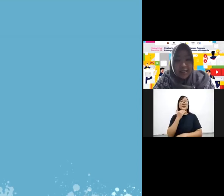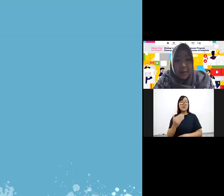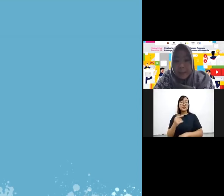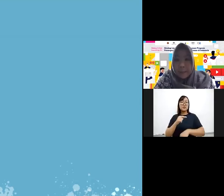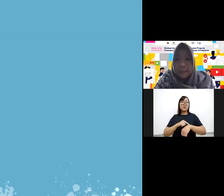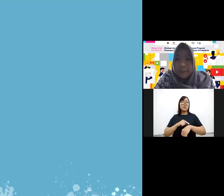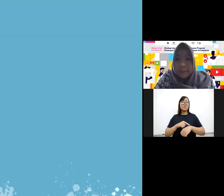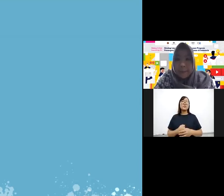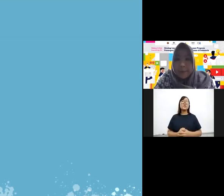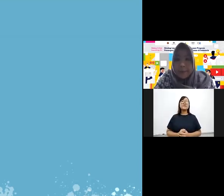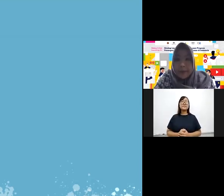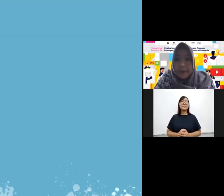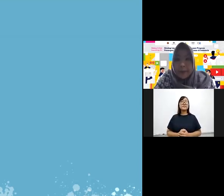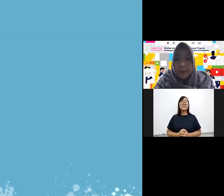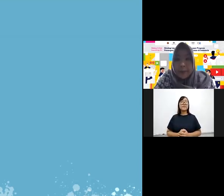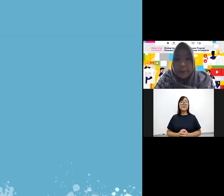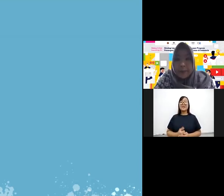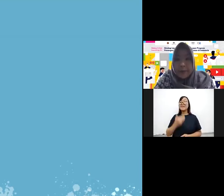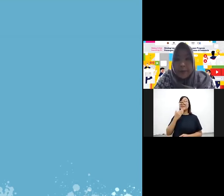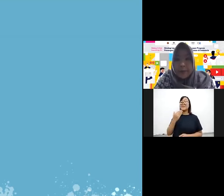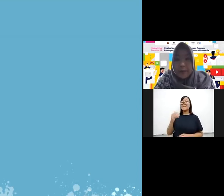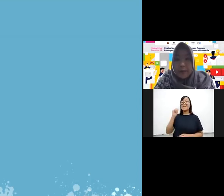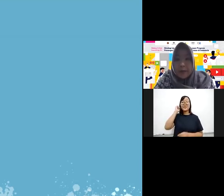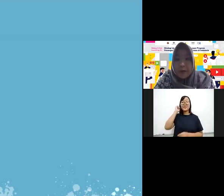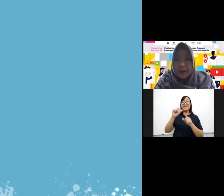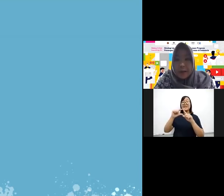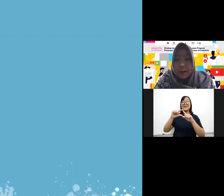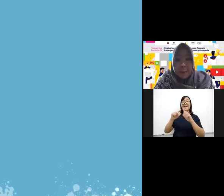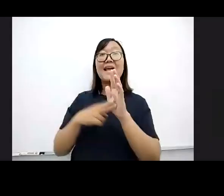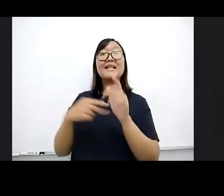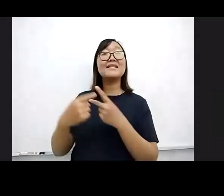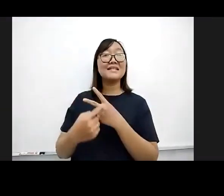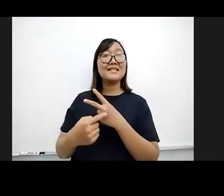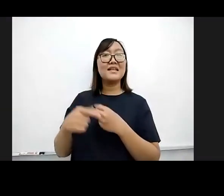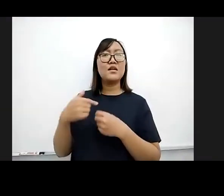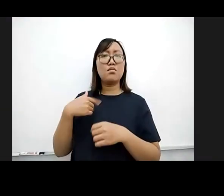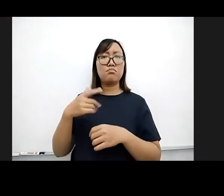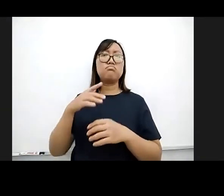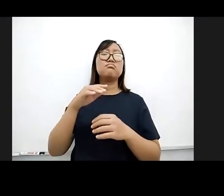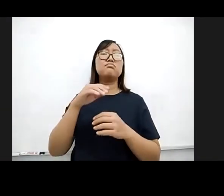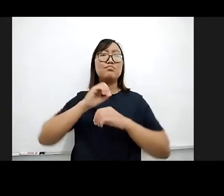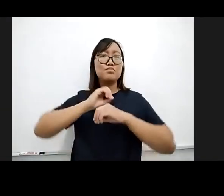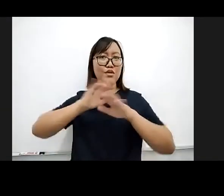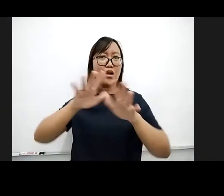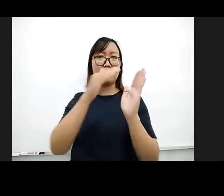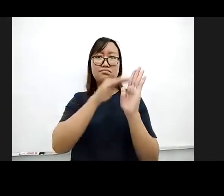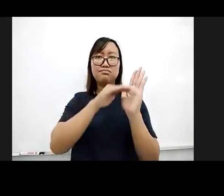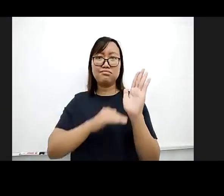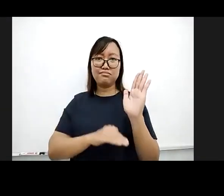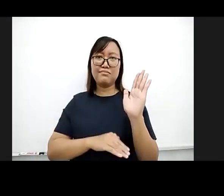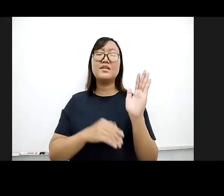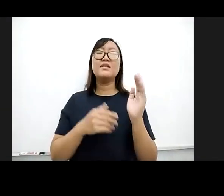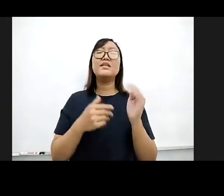ya terima kasih Madani penjelasannya yang sangat terstruktur yang bagi beberapa